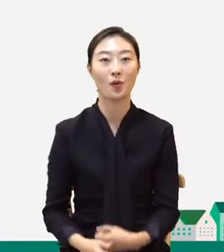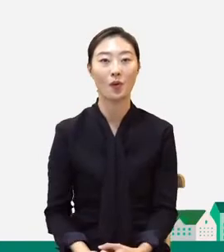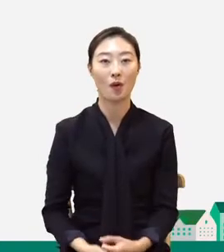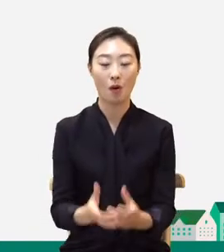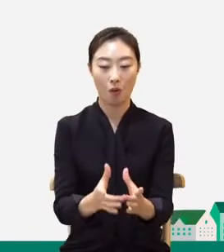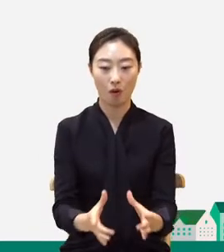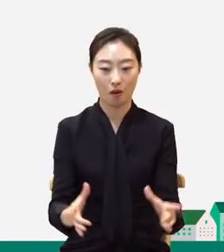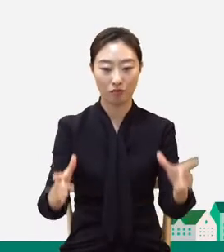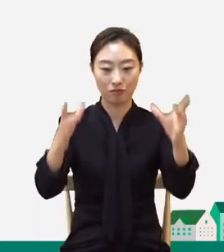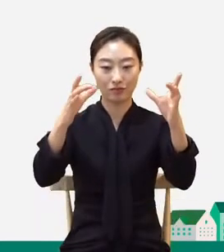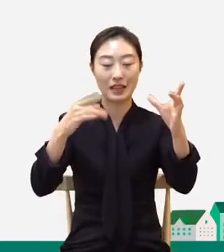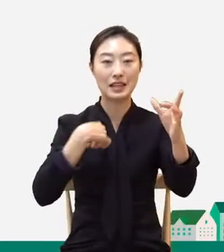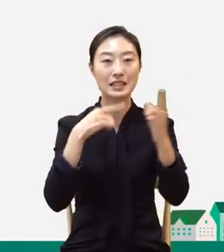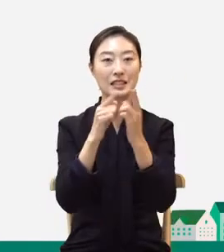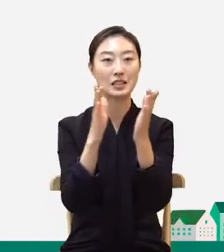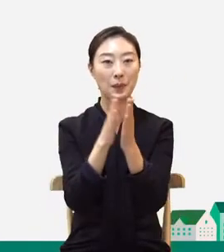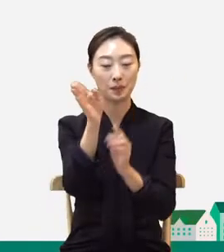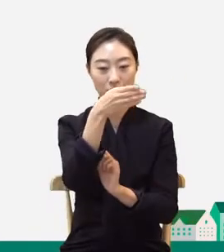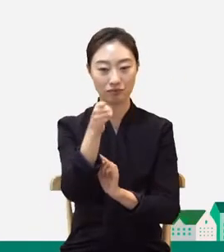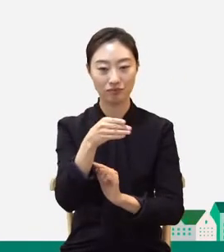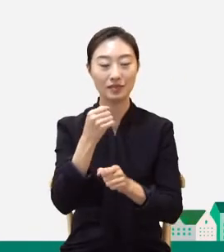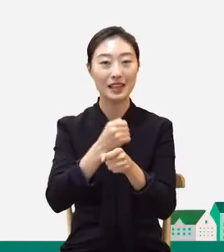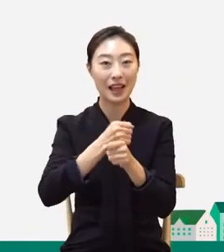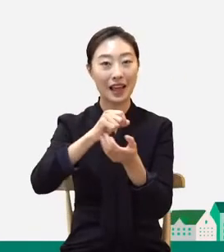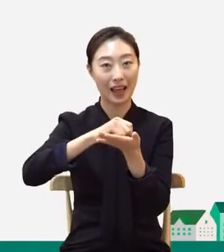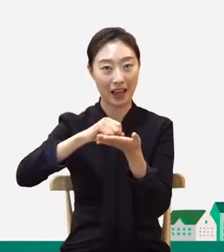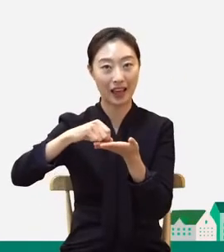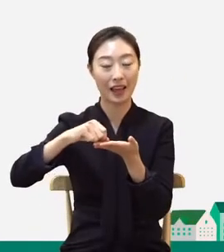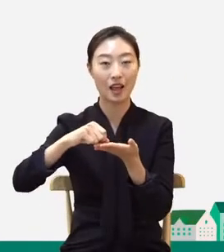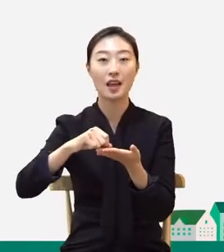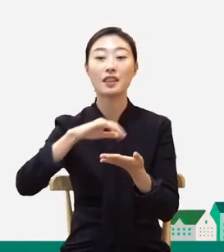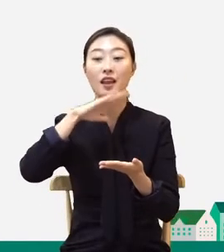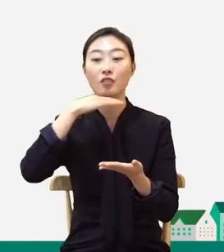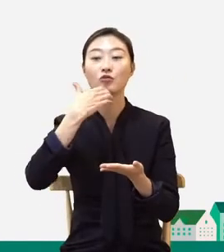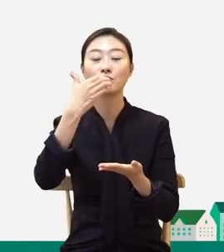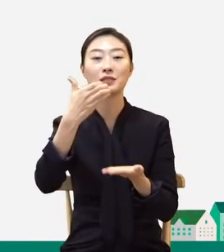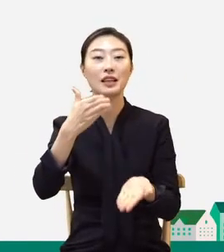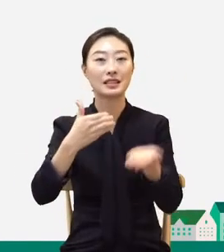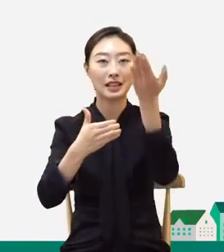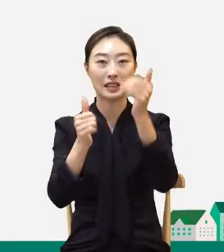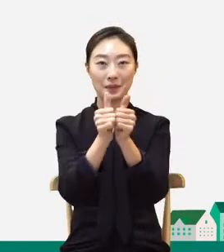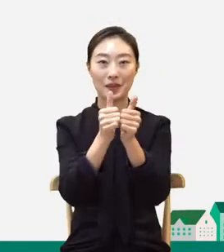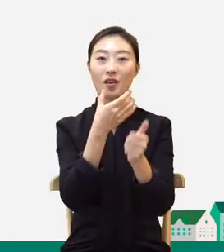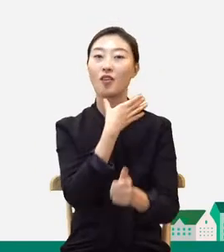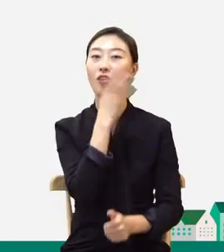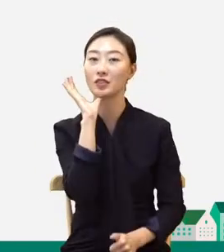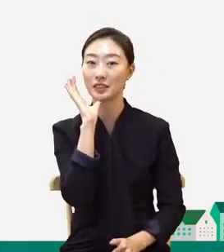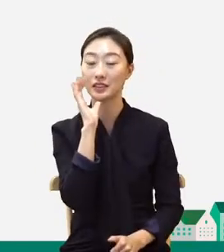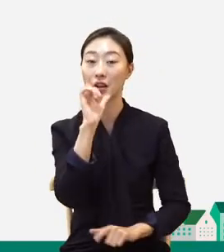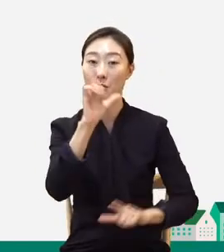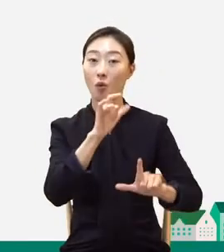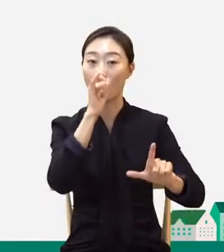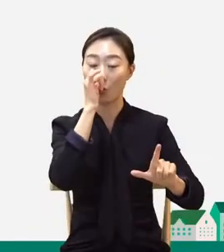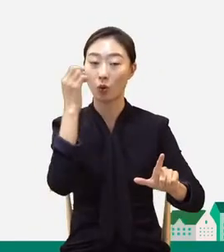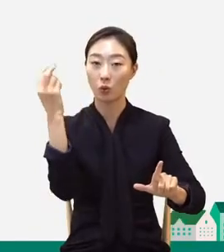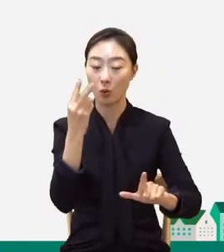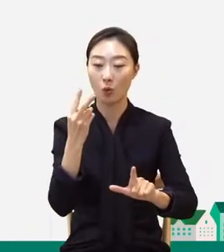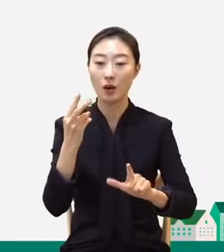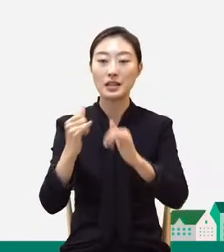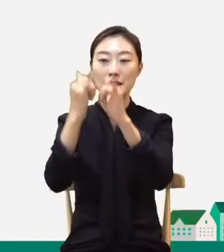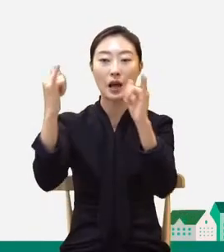직접 쓰셨어요. 90세 된 이제 남자 어르신이었는데 이런 장면을 저희가 하고 있고 지역사회 연계하고